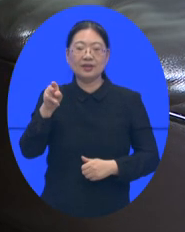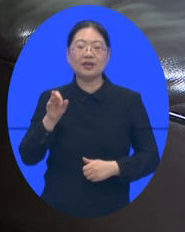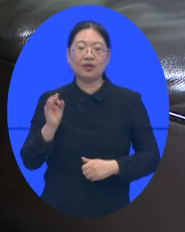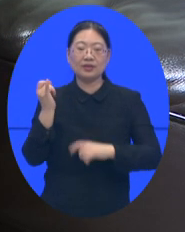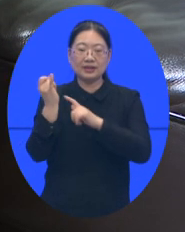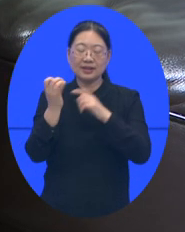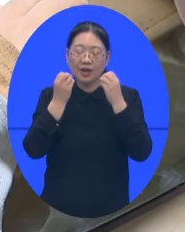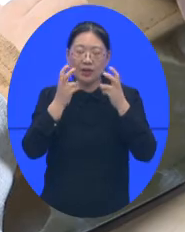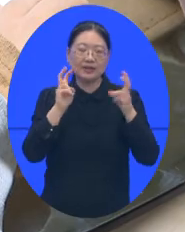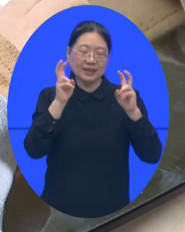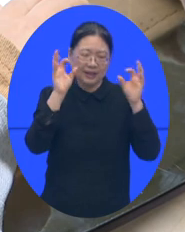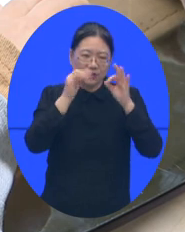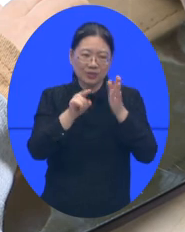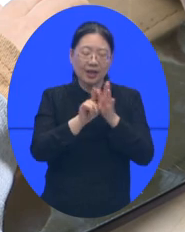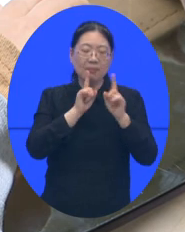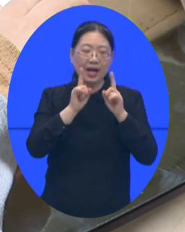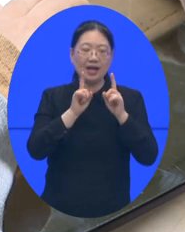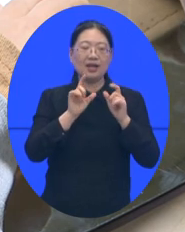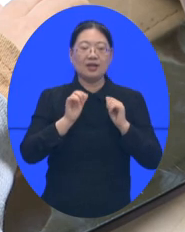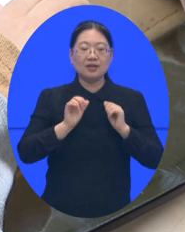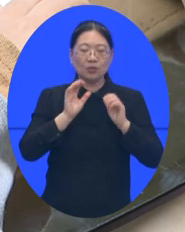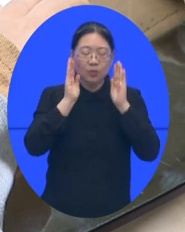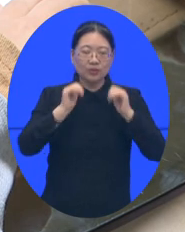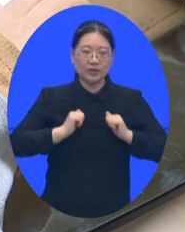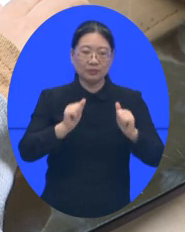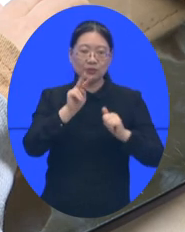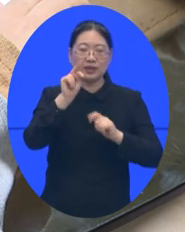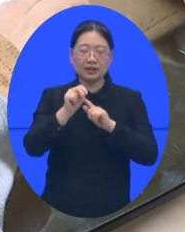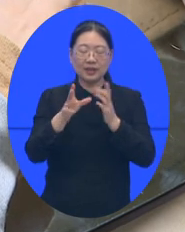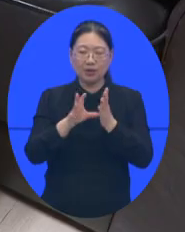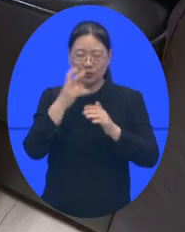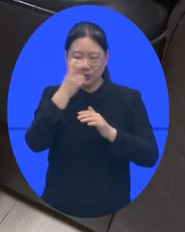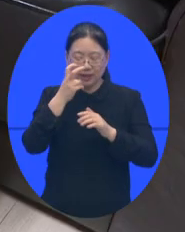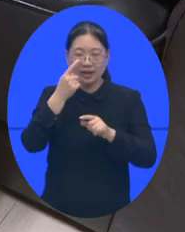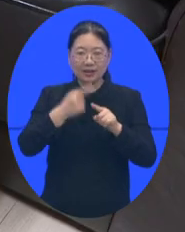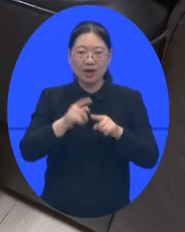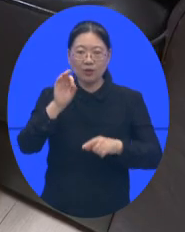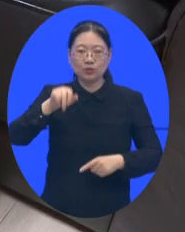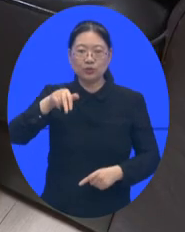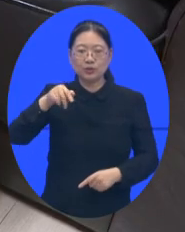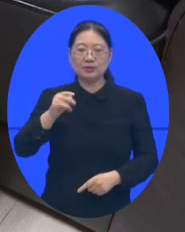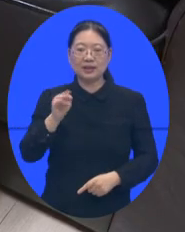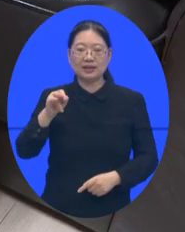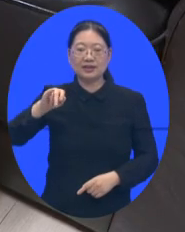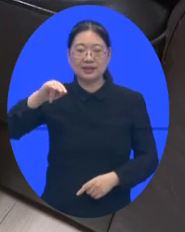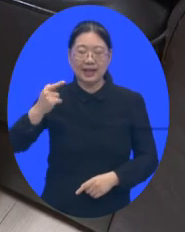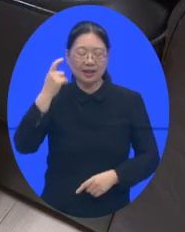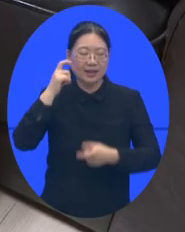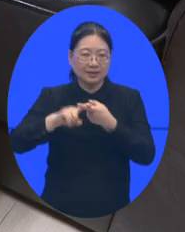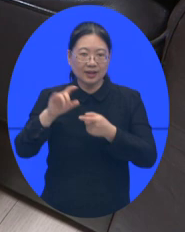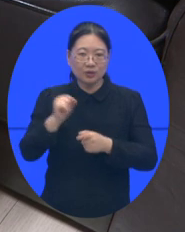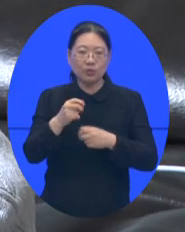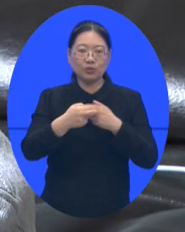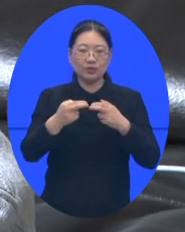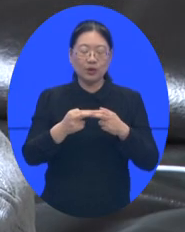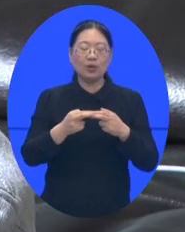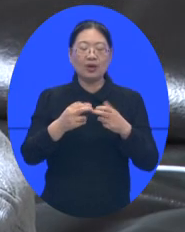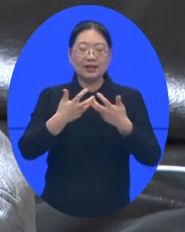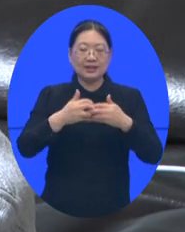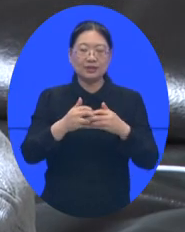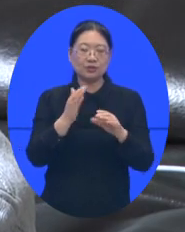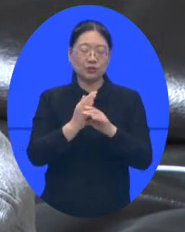어공부 한창입니다에서 자료조사를 하면서 베스 의료기기 중